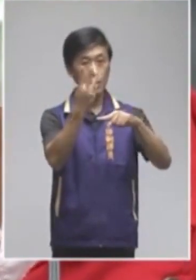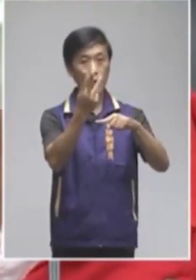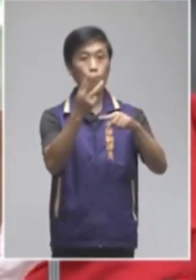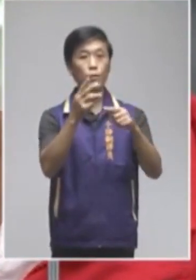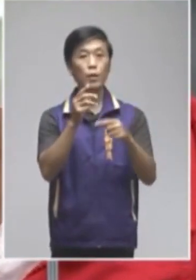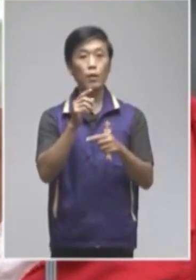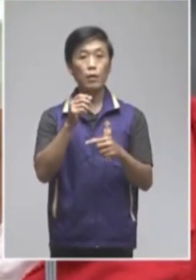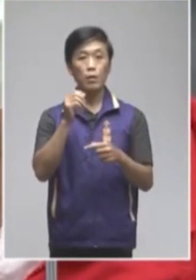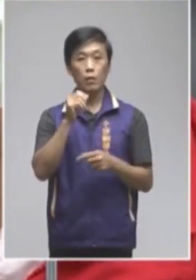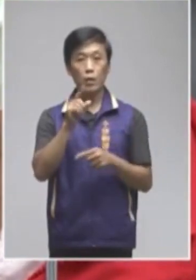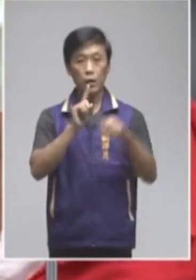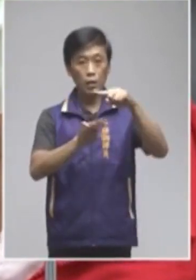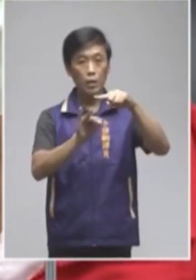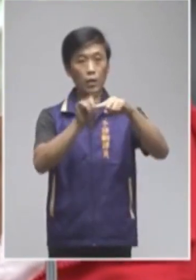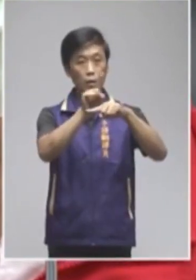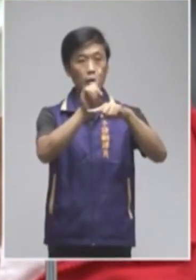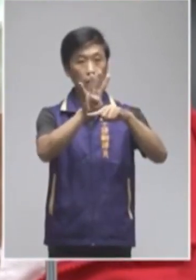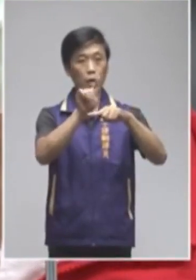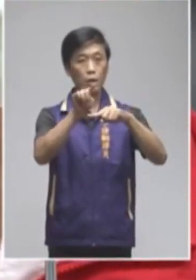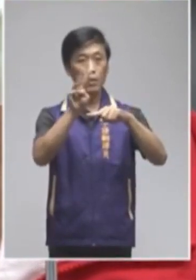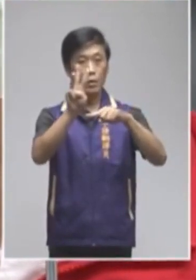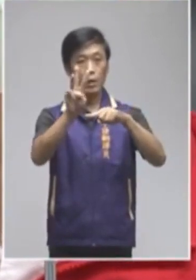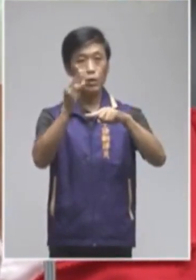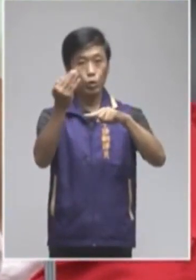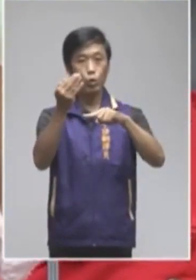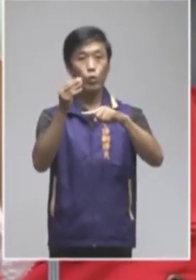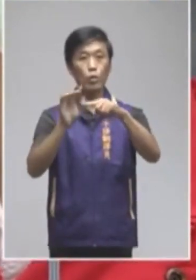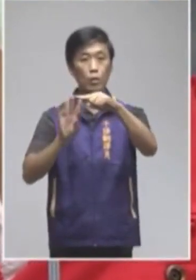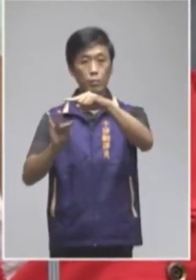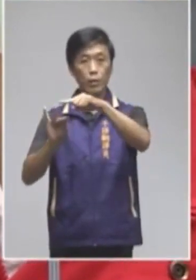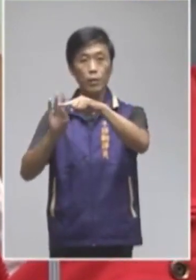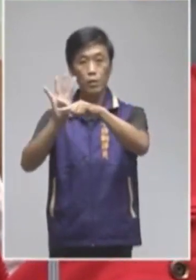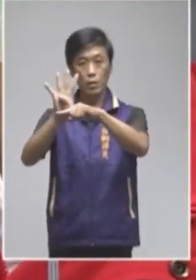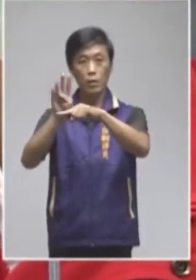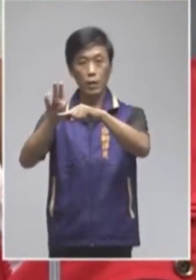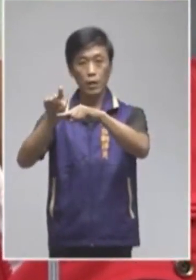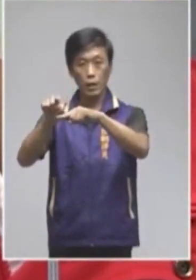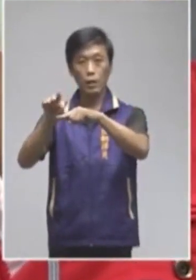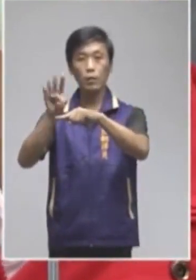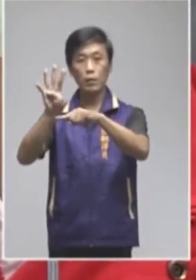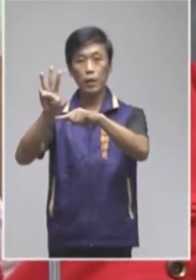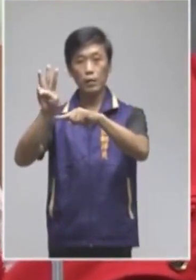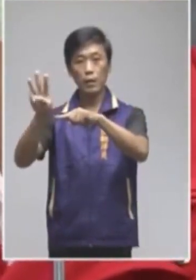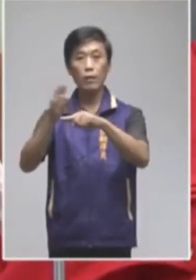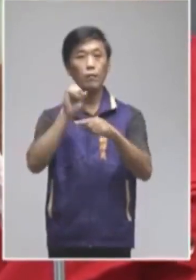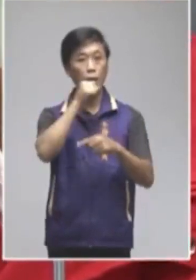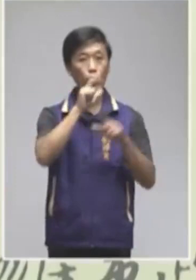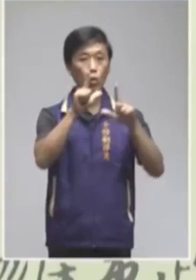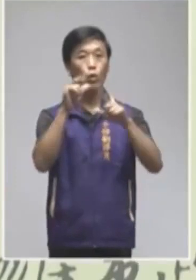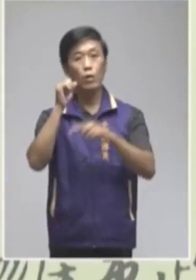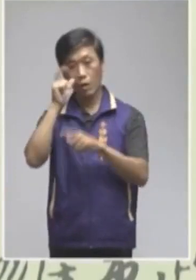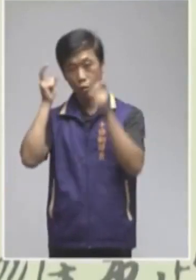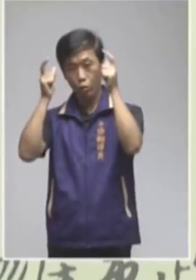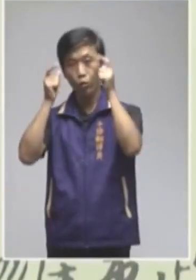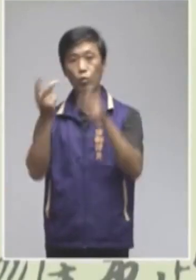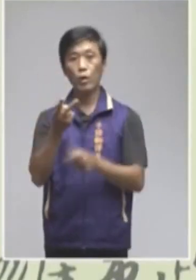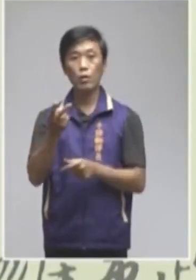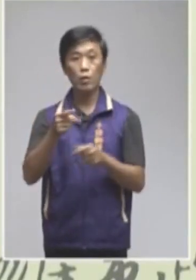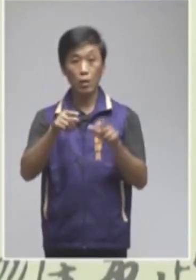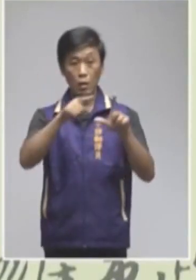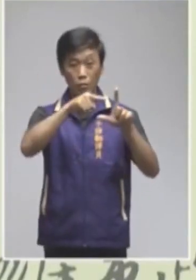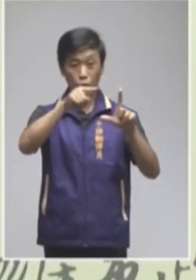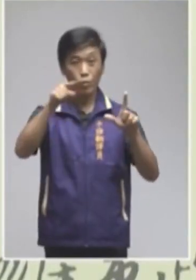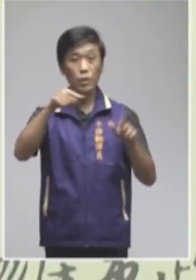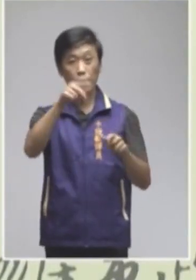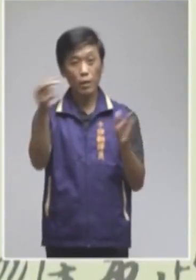个4.39，一个是4.33，所以这个盛行率就可以看得出来，我们刚刚在讲